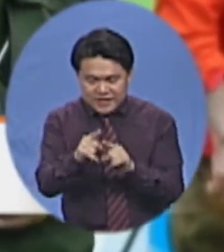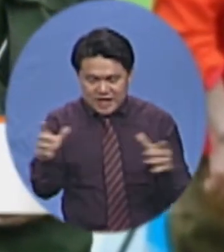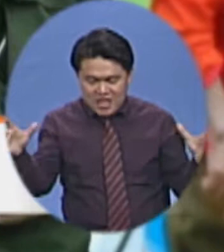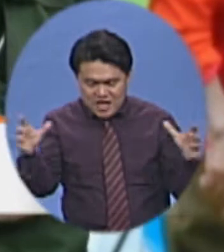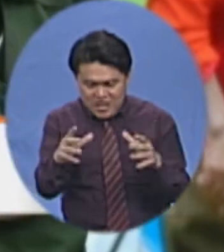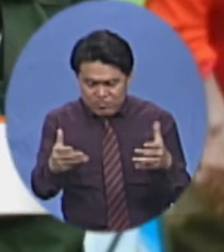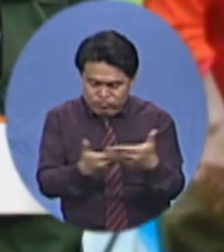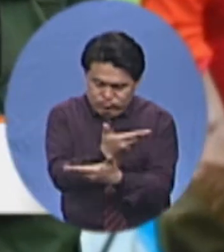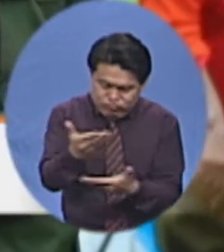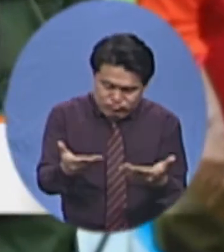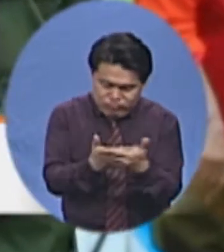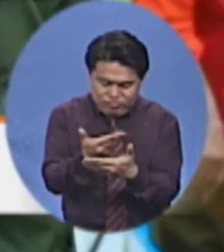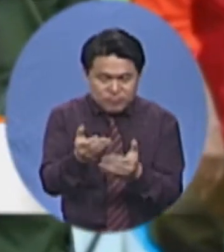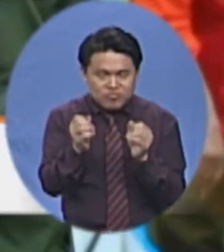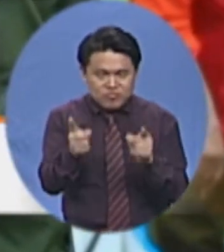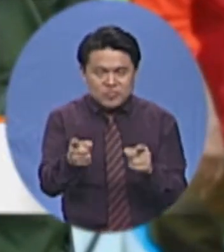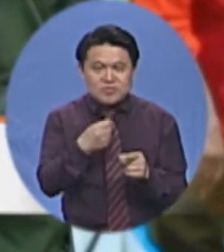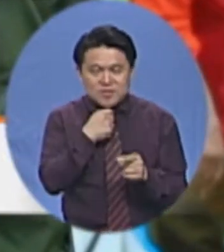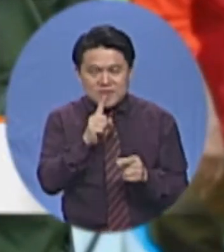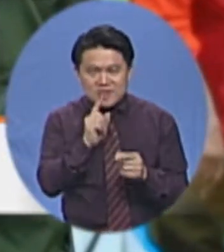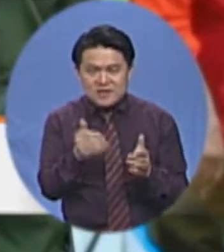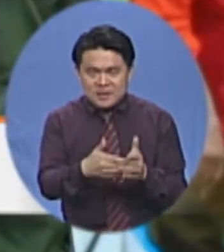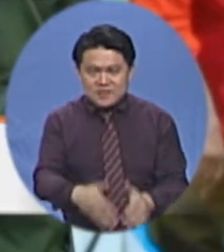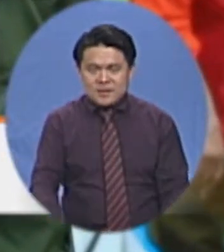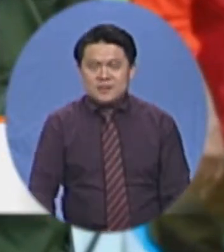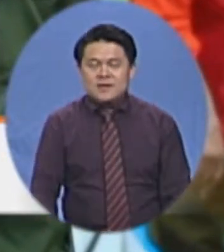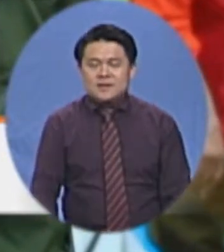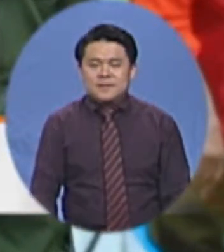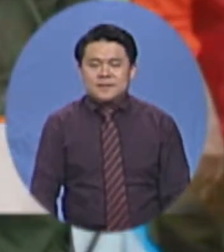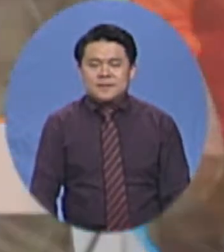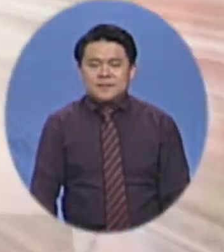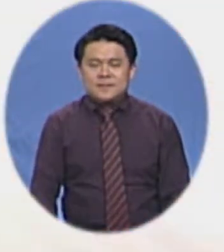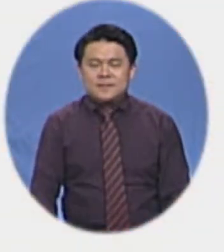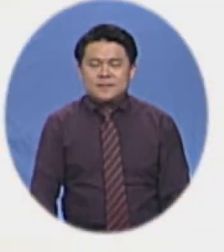통합으로 가까워질 수 있는 계기가 됐으면 좋겠다고 전했습니다.